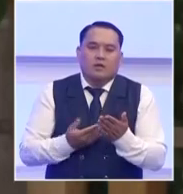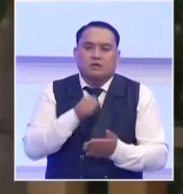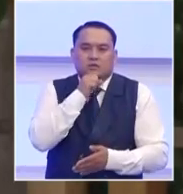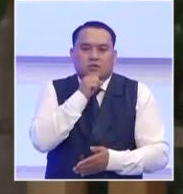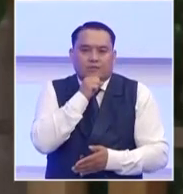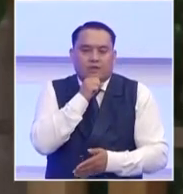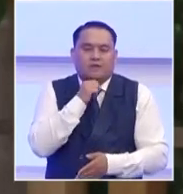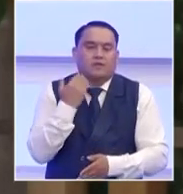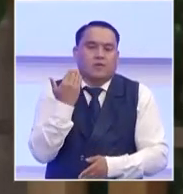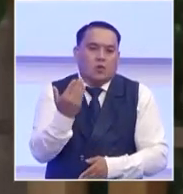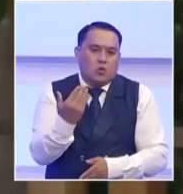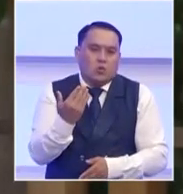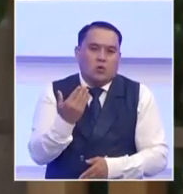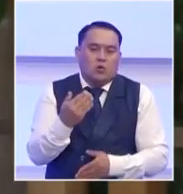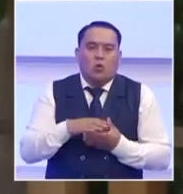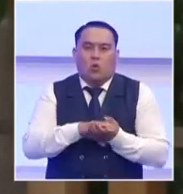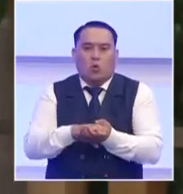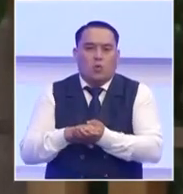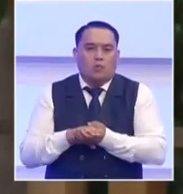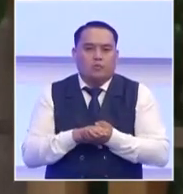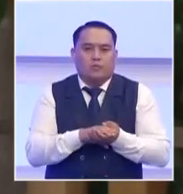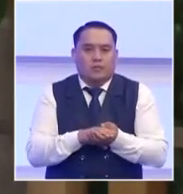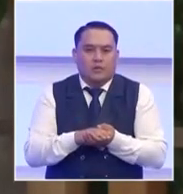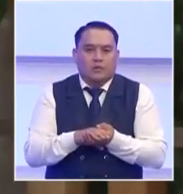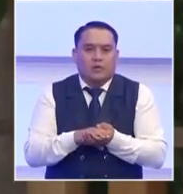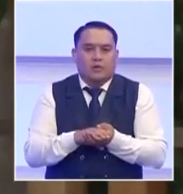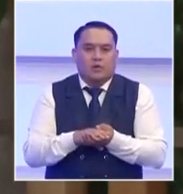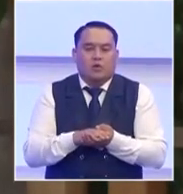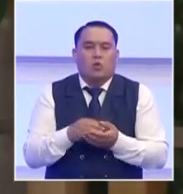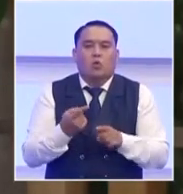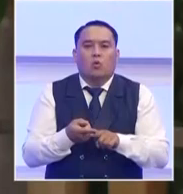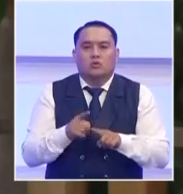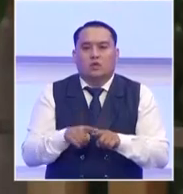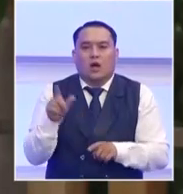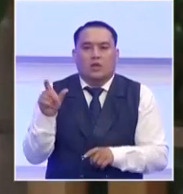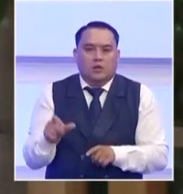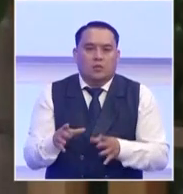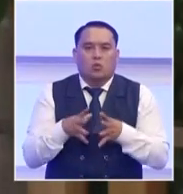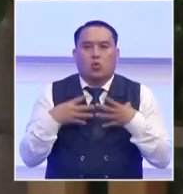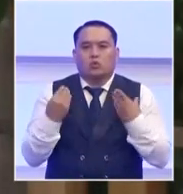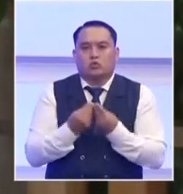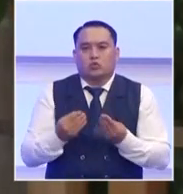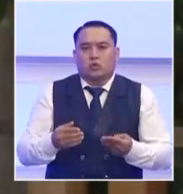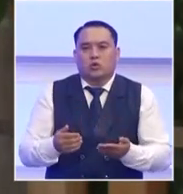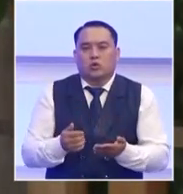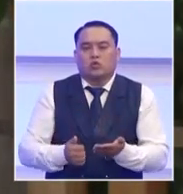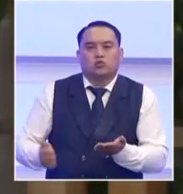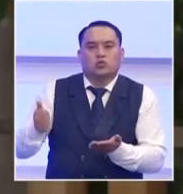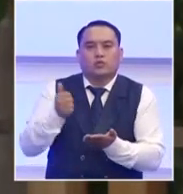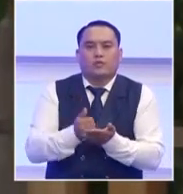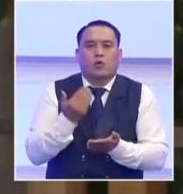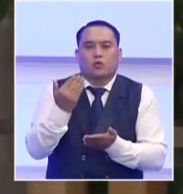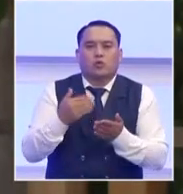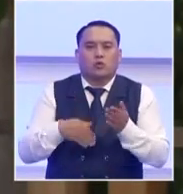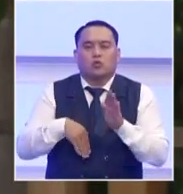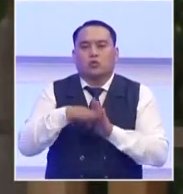ақсақалдарының атынан, қоғамдастық атынан, мына әкімшілікпен ақылдасып, осы азаматтың отбасын ұсынып отырмыз. Және